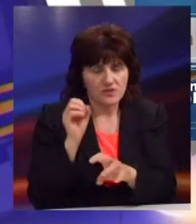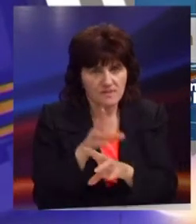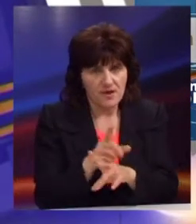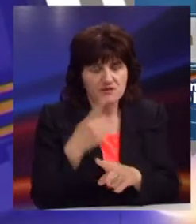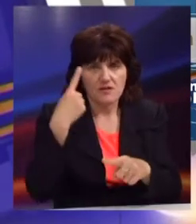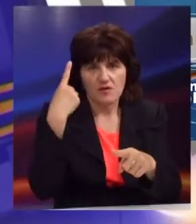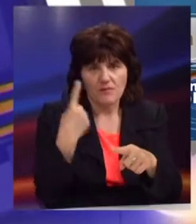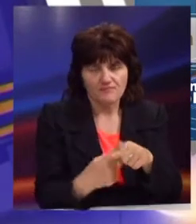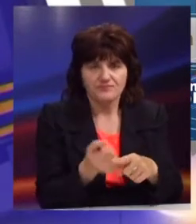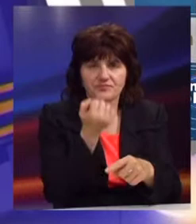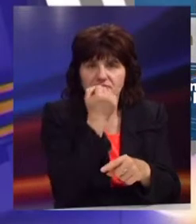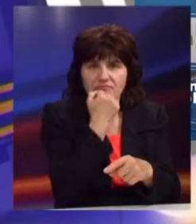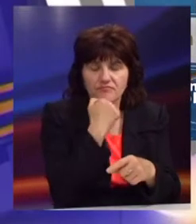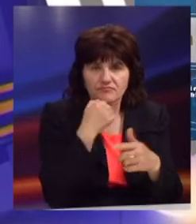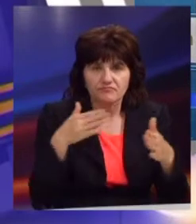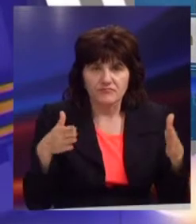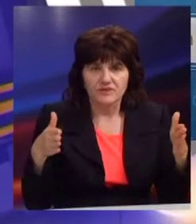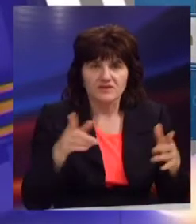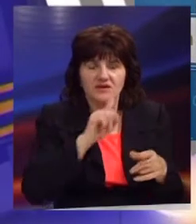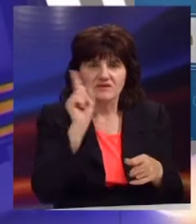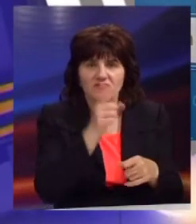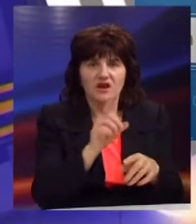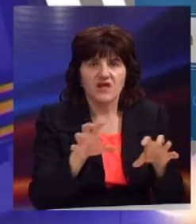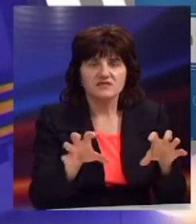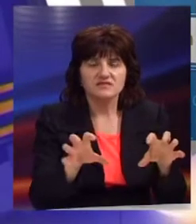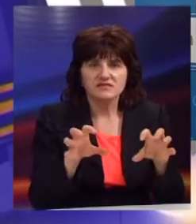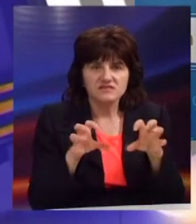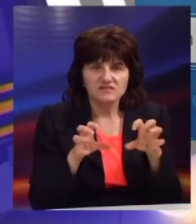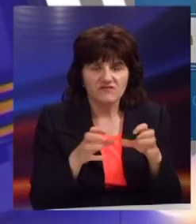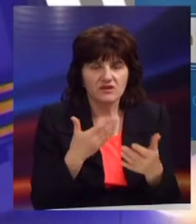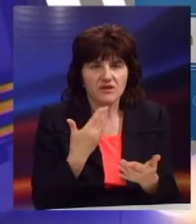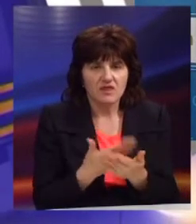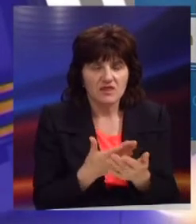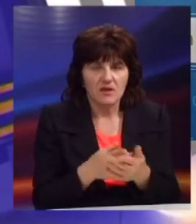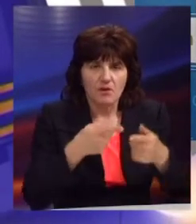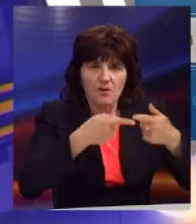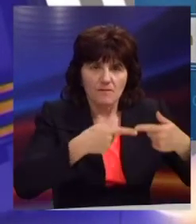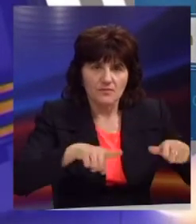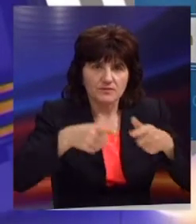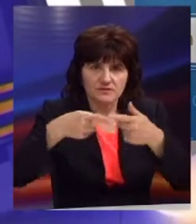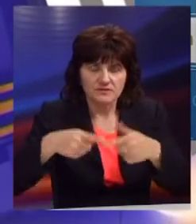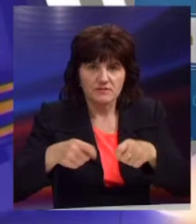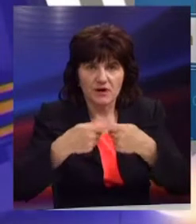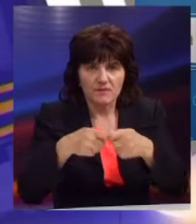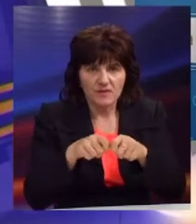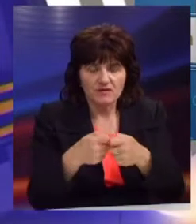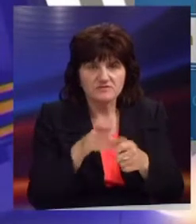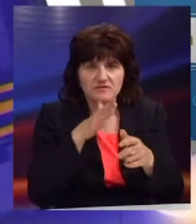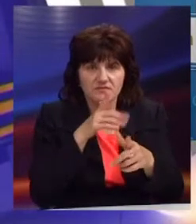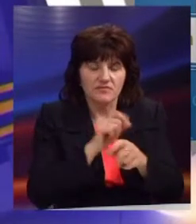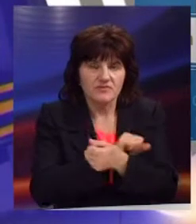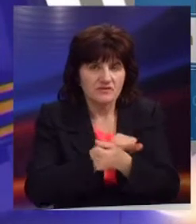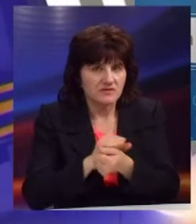nema određene svesti građana po tom pitanju da bi se selektovao taj otpad koji